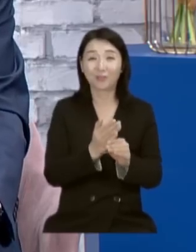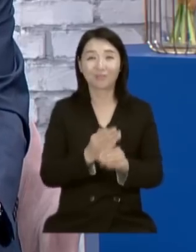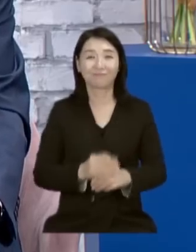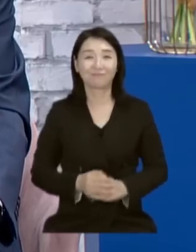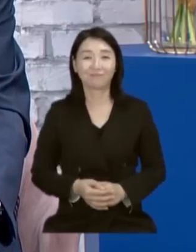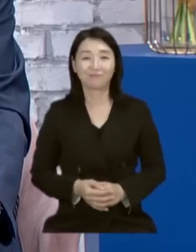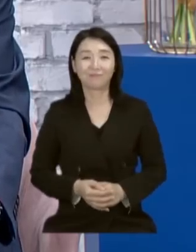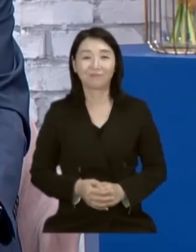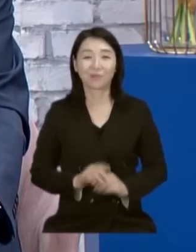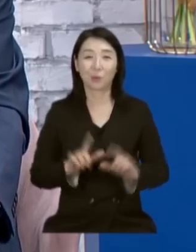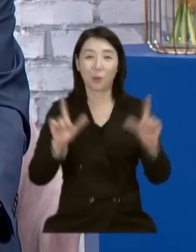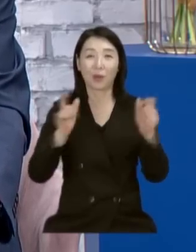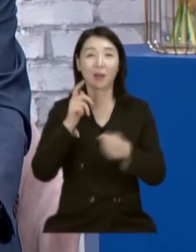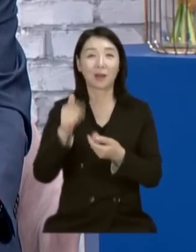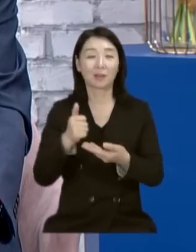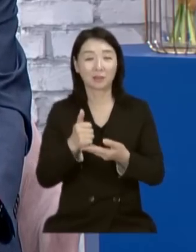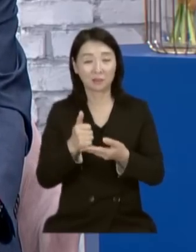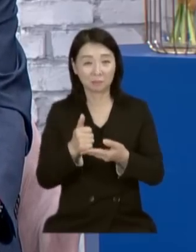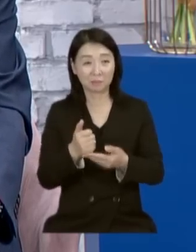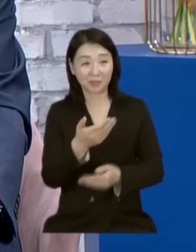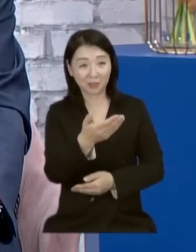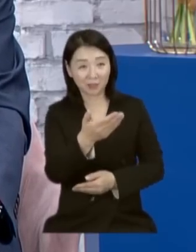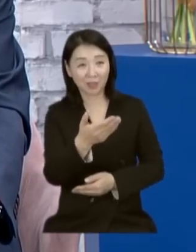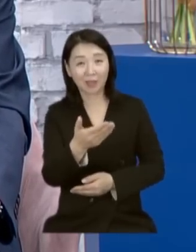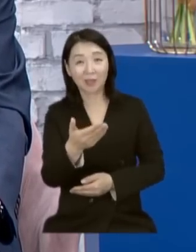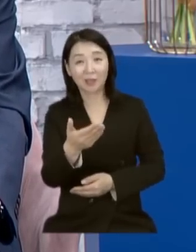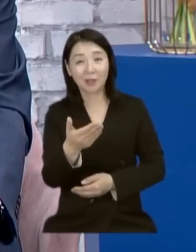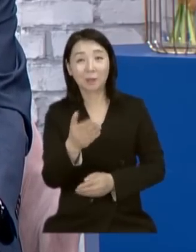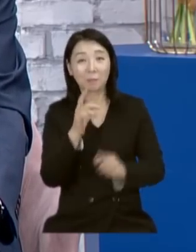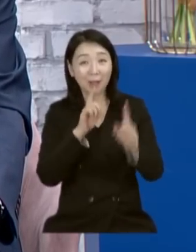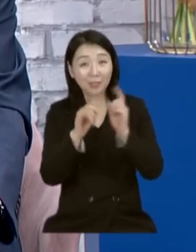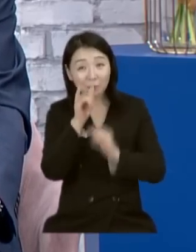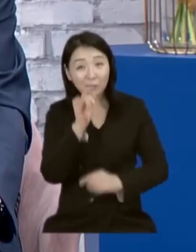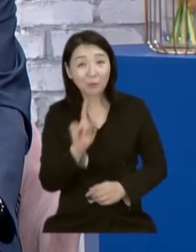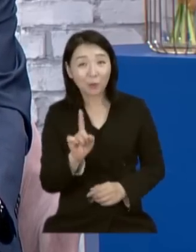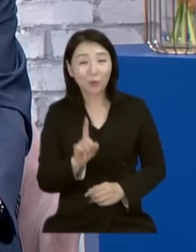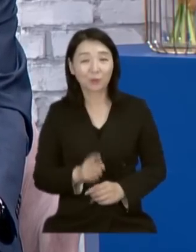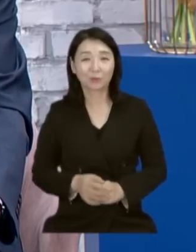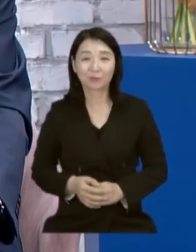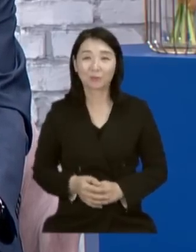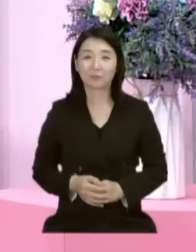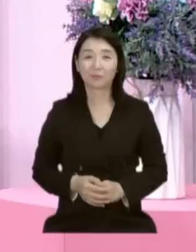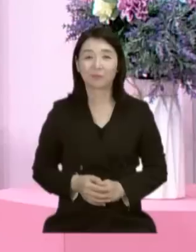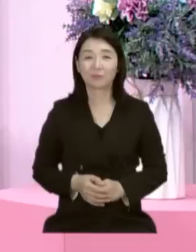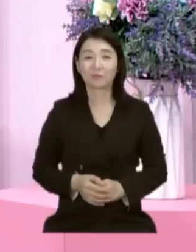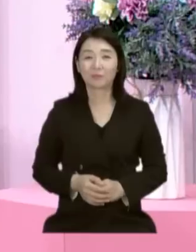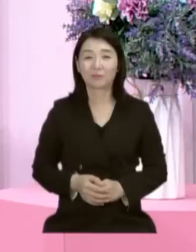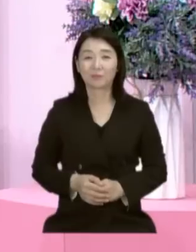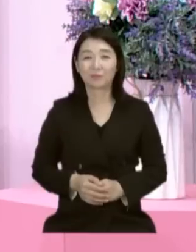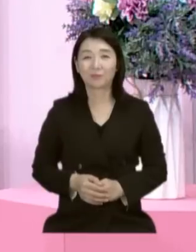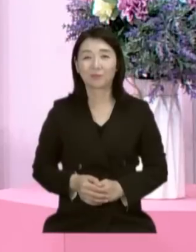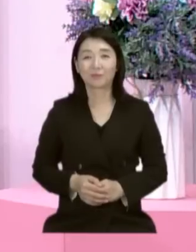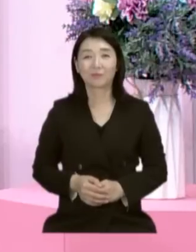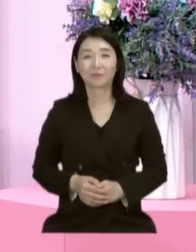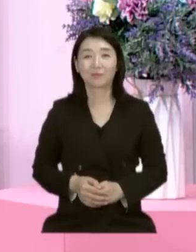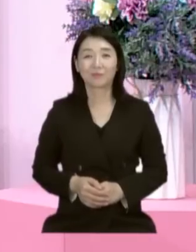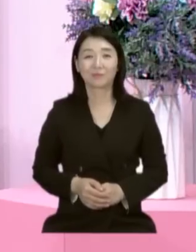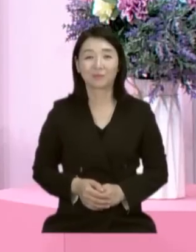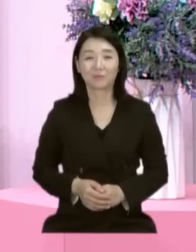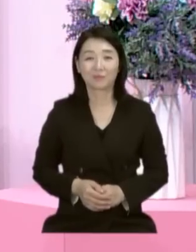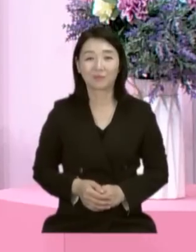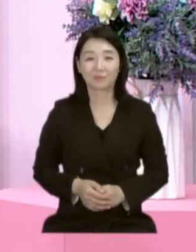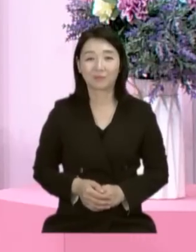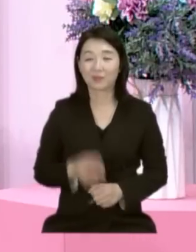감사하네요. 올해 하나님께서 장로님께 특별히 주신 말씀이 있으시다고요. 예, 제가 이제